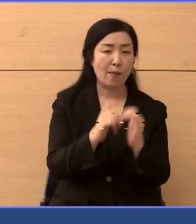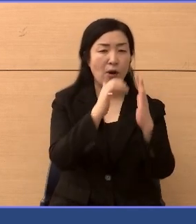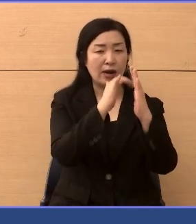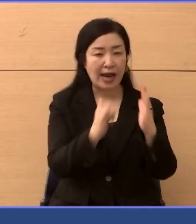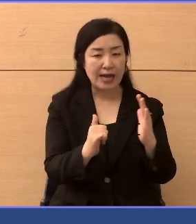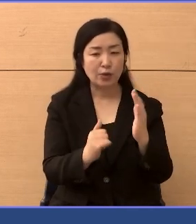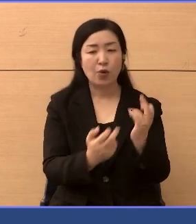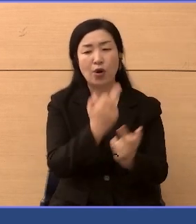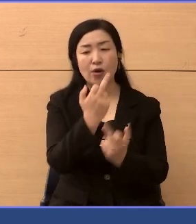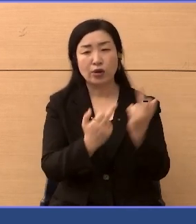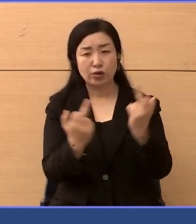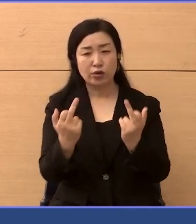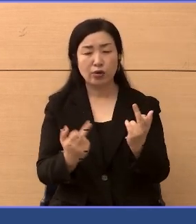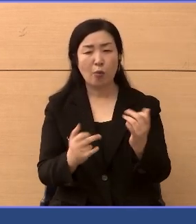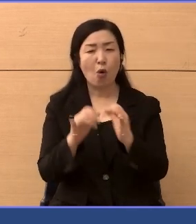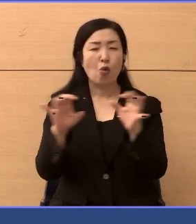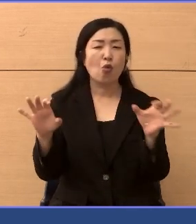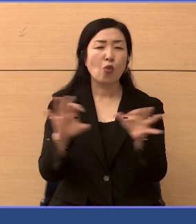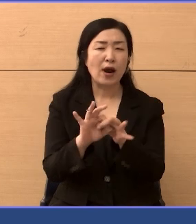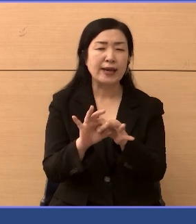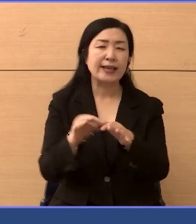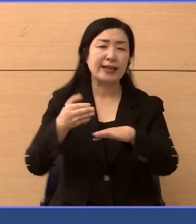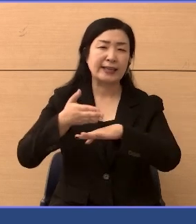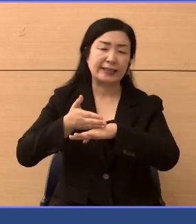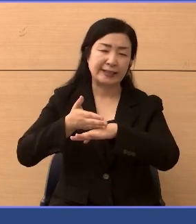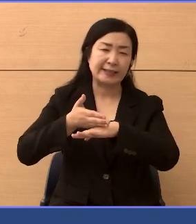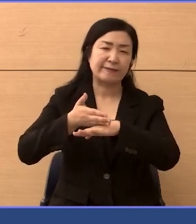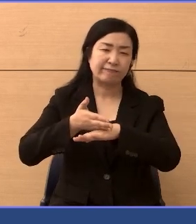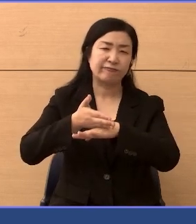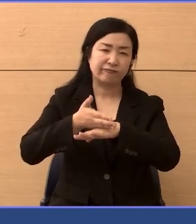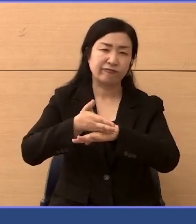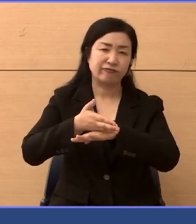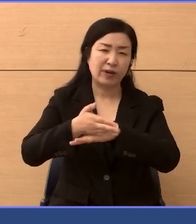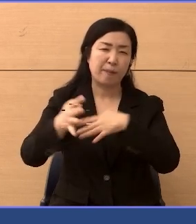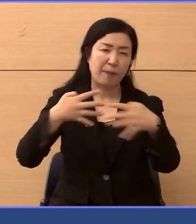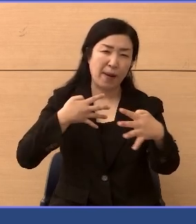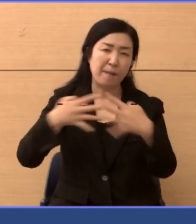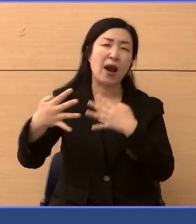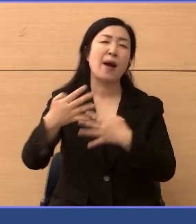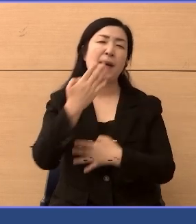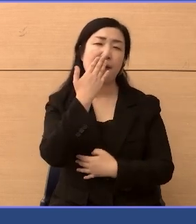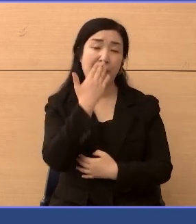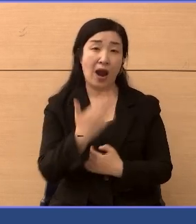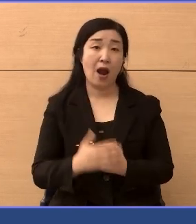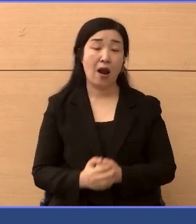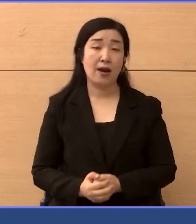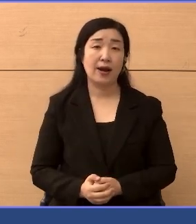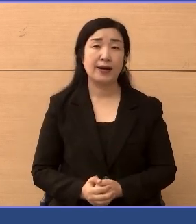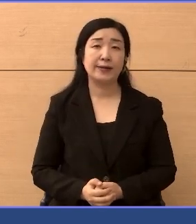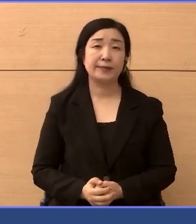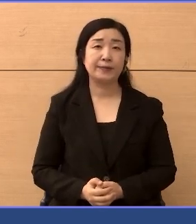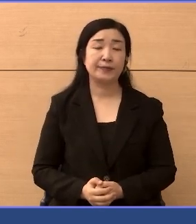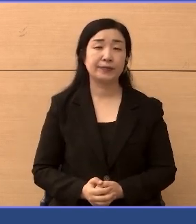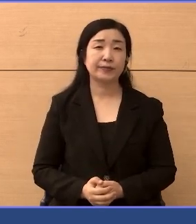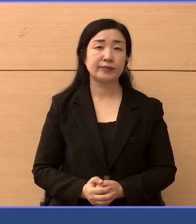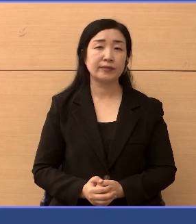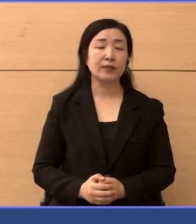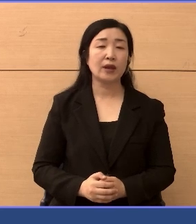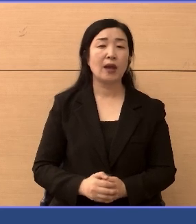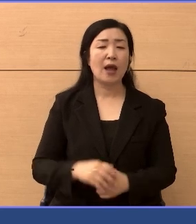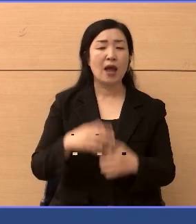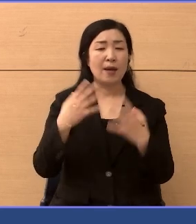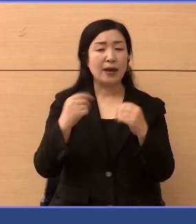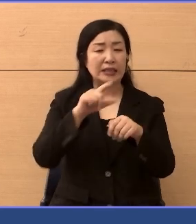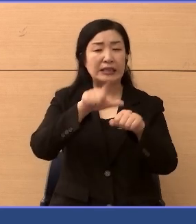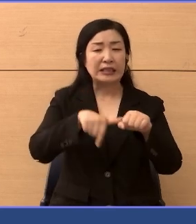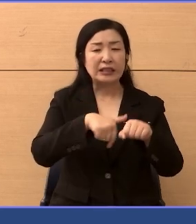가족들, obviously 형제들과 odd. 가족적 경우도 굉장히 The 지연될 수가 individual 있습니다. may spend a 그리고 lot of 개개인 같은 time 경우에는 많은 engaged in 시간을 repetitive or